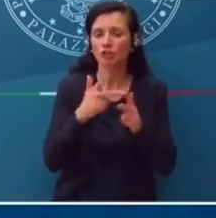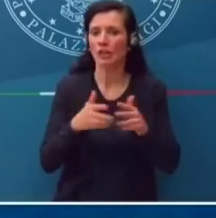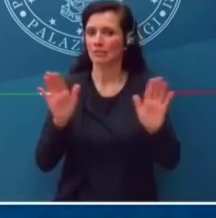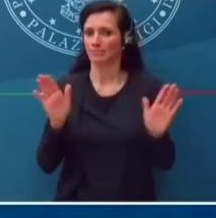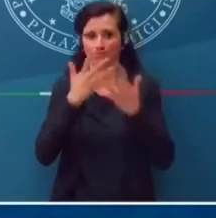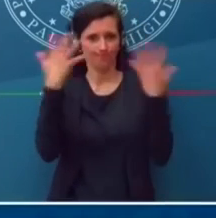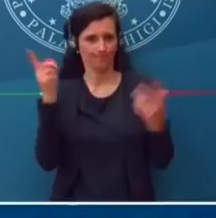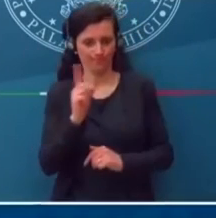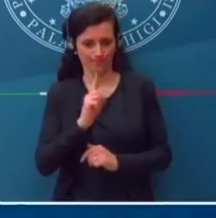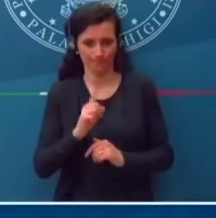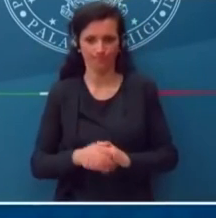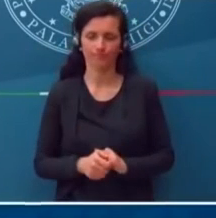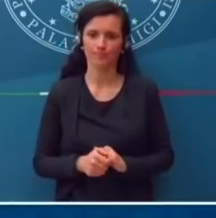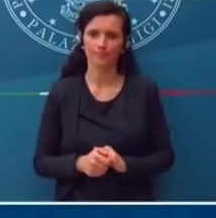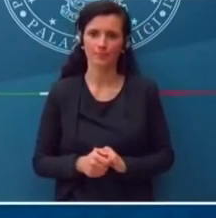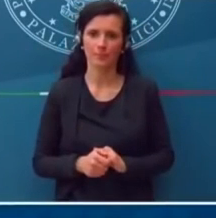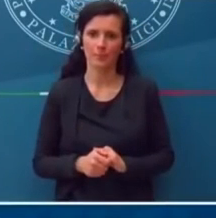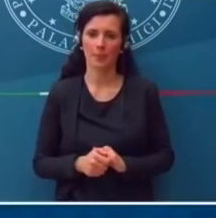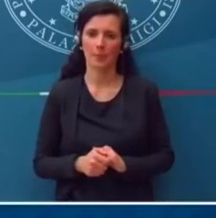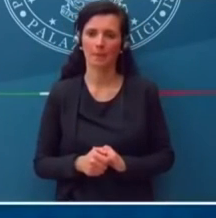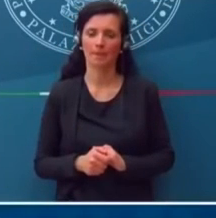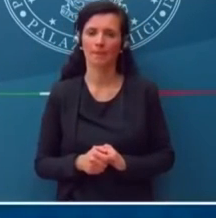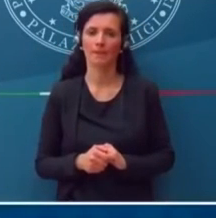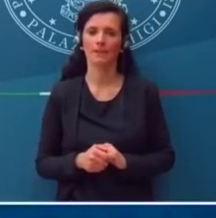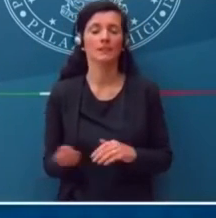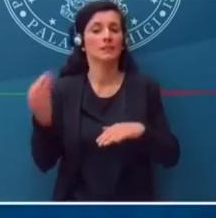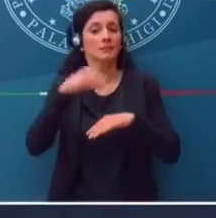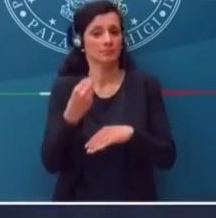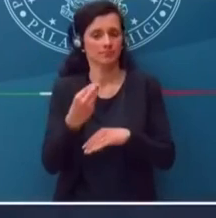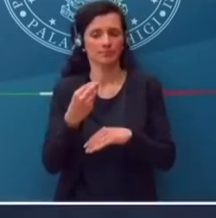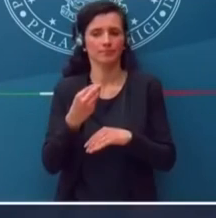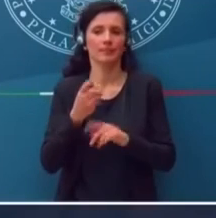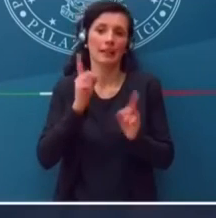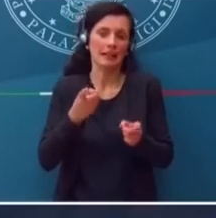Una cosa poi che occorrerà accertare, qui il professor Locatelli sicuramente